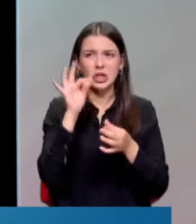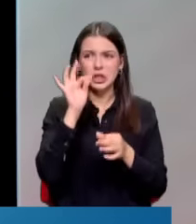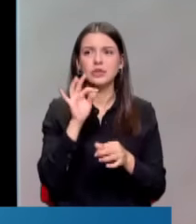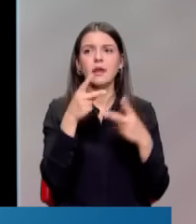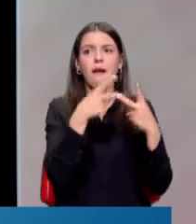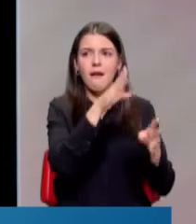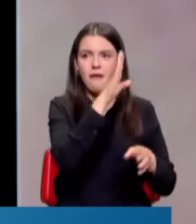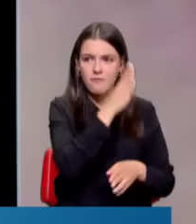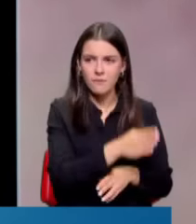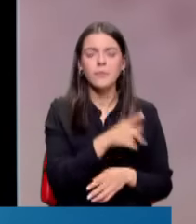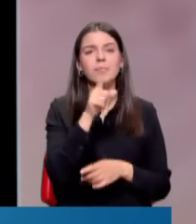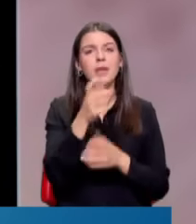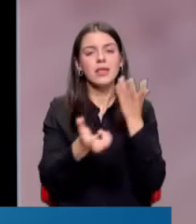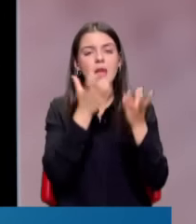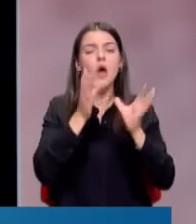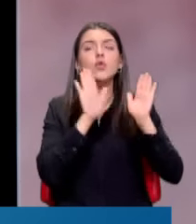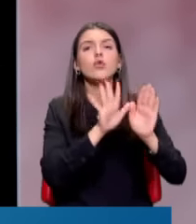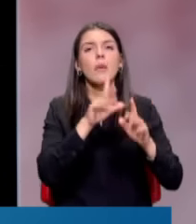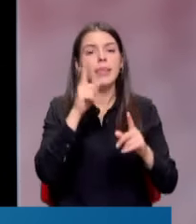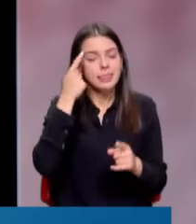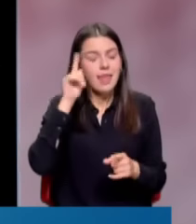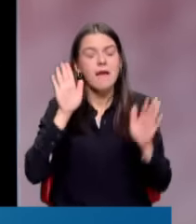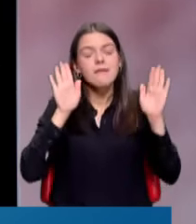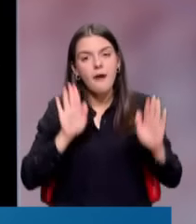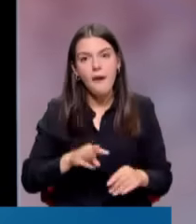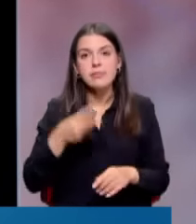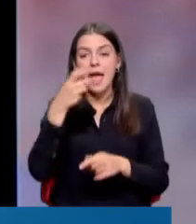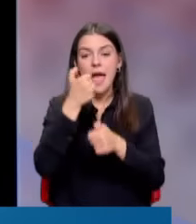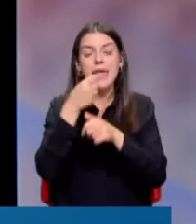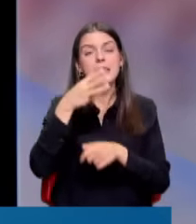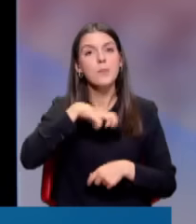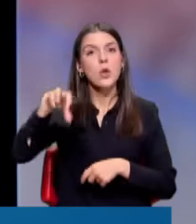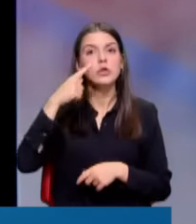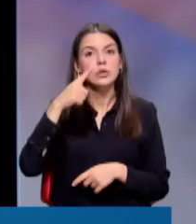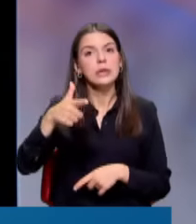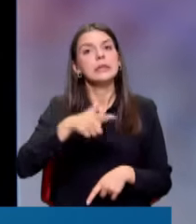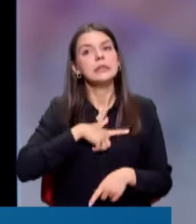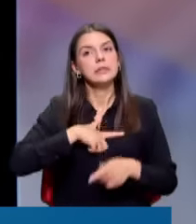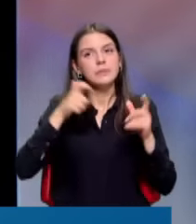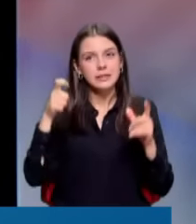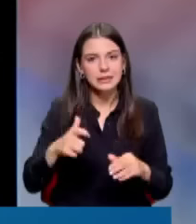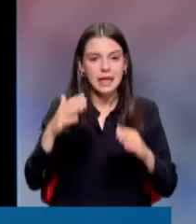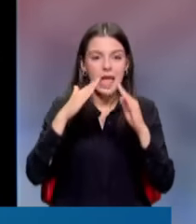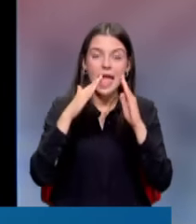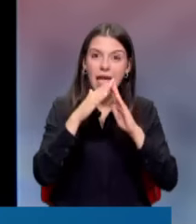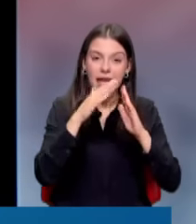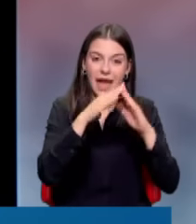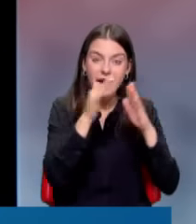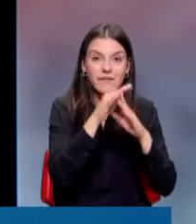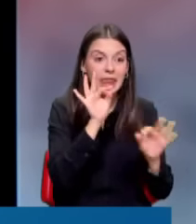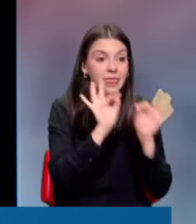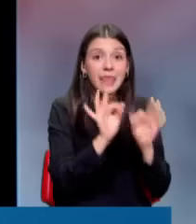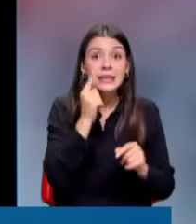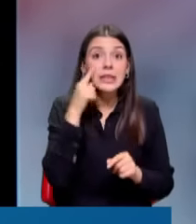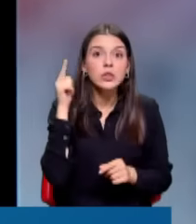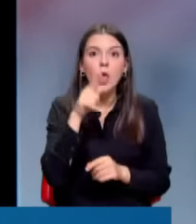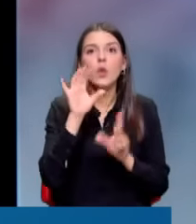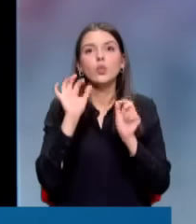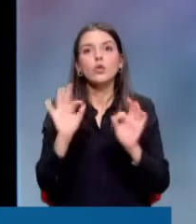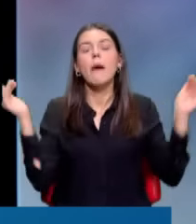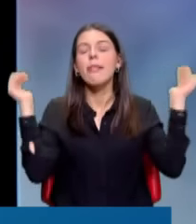önlenemeyen yangınlarla baş başa kaldı. Ege'de birçok noktada çıkan yangınlar İzmir'de kenti tehdit eden boyuta ulaştı.